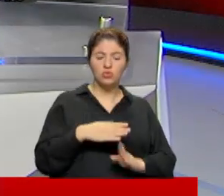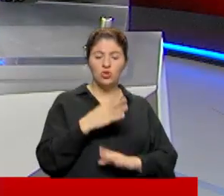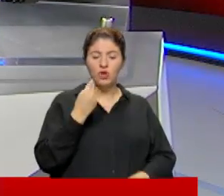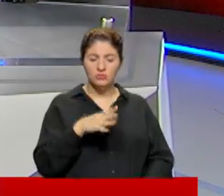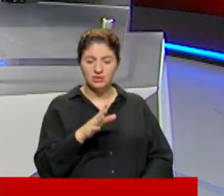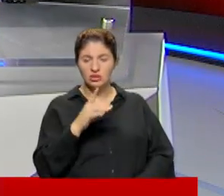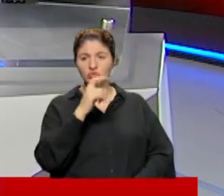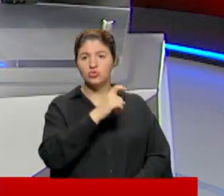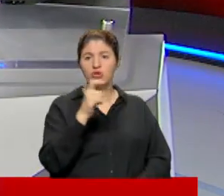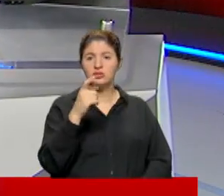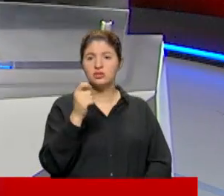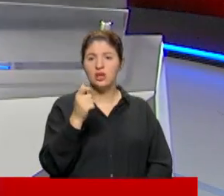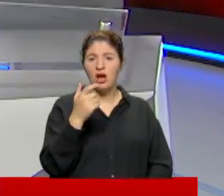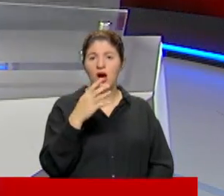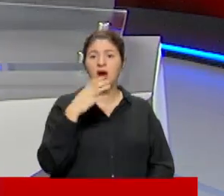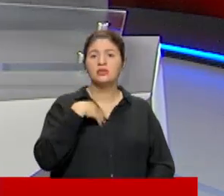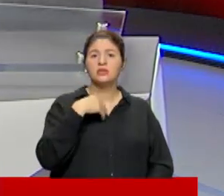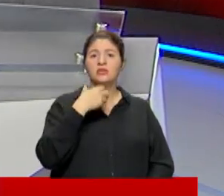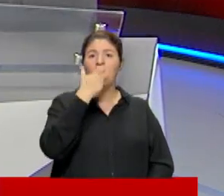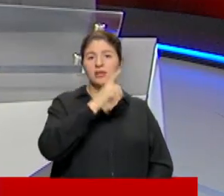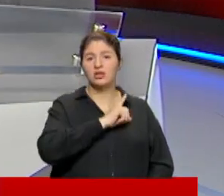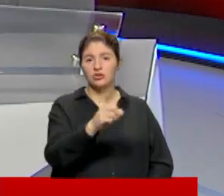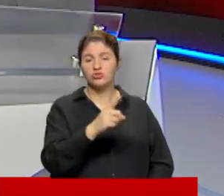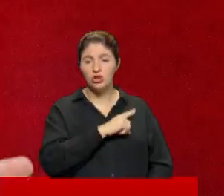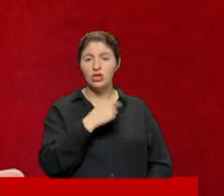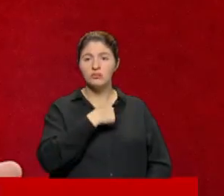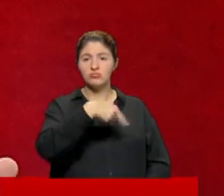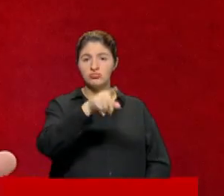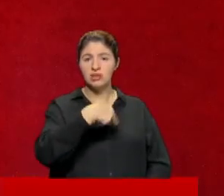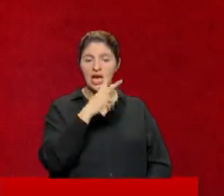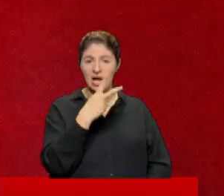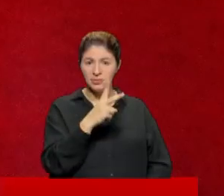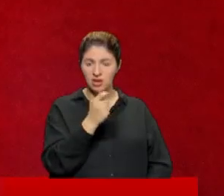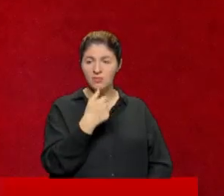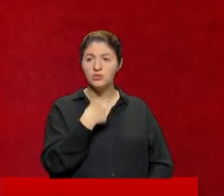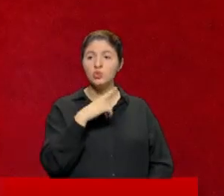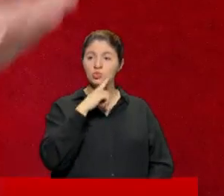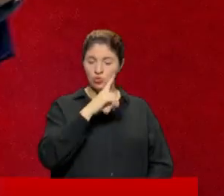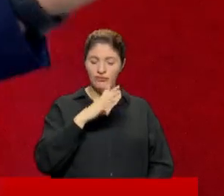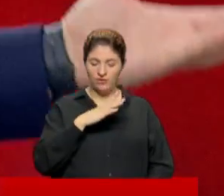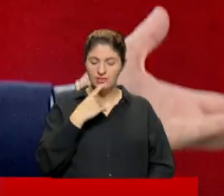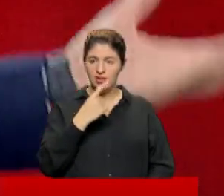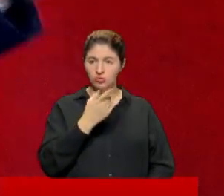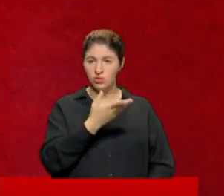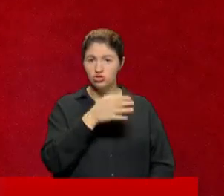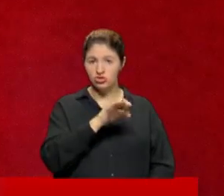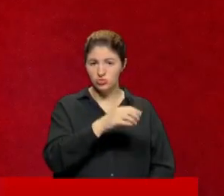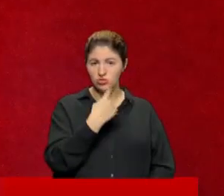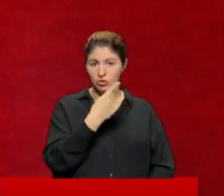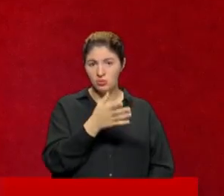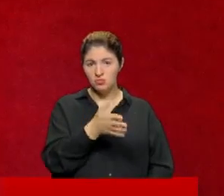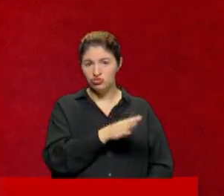olmaz 900 lira Amasya'ya Gidiyoruz geliyoruz gidişimiz gelişimiz 2.000 lira yani Biz de zorlanıyoruz demişti ama şimdiki